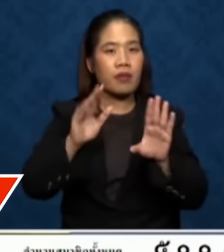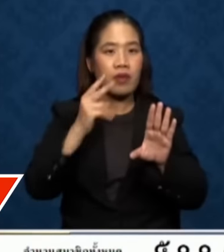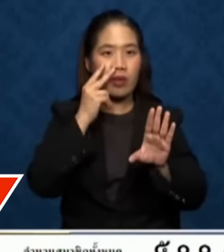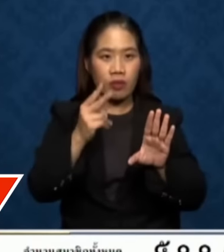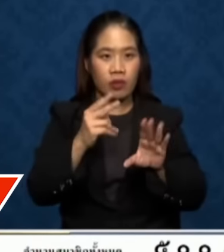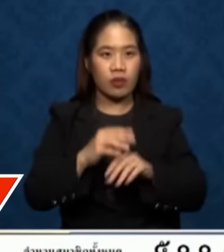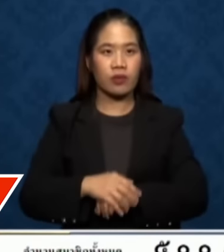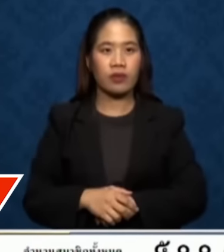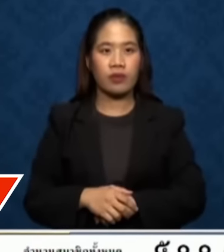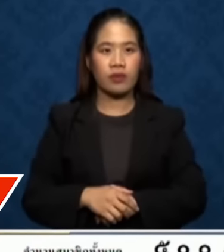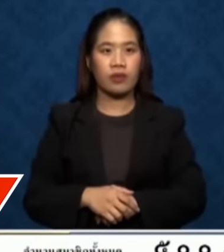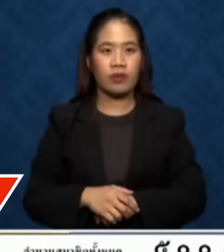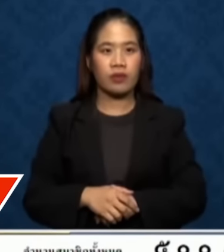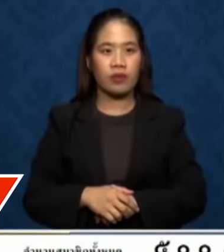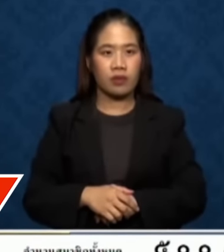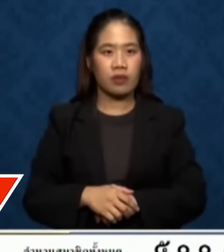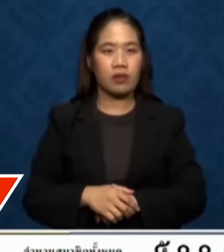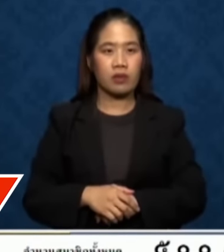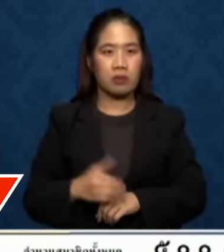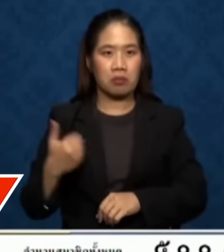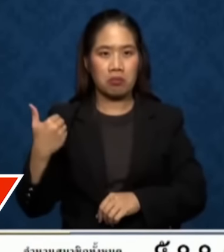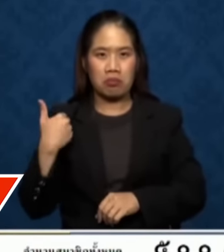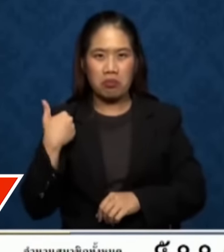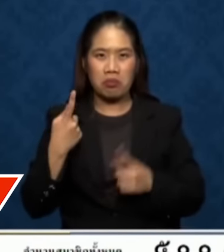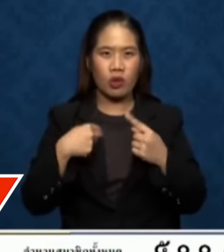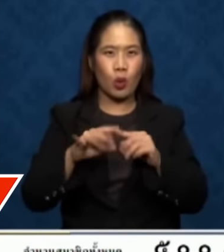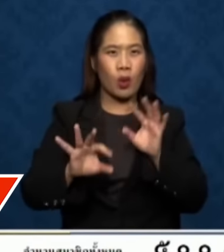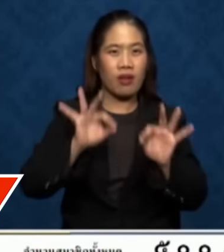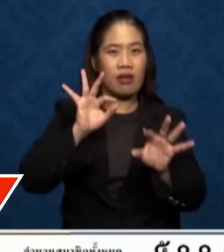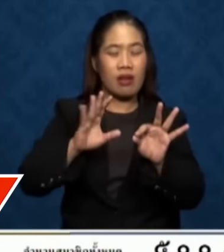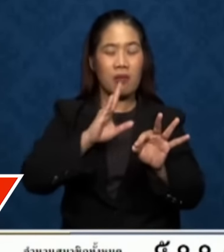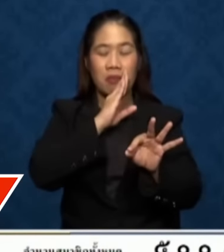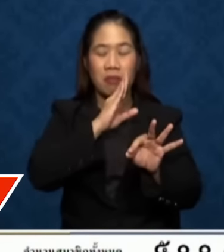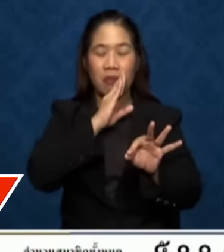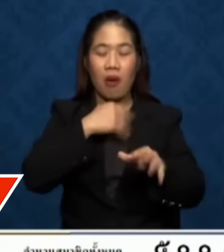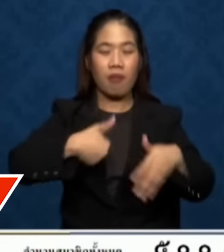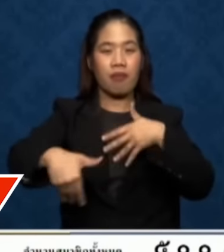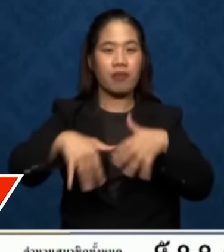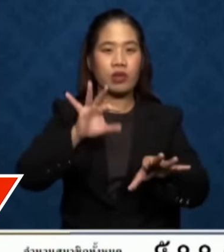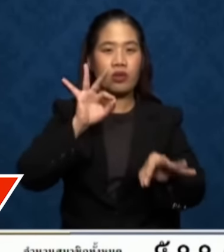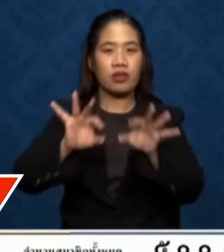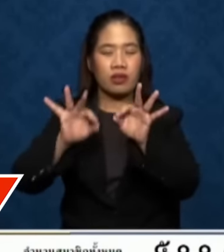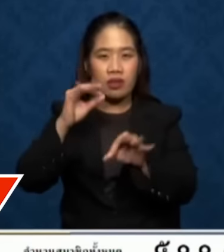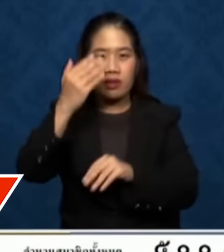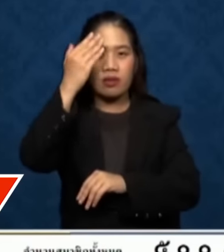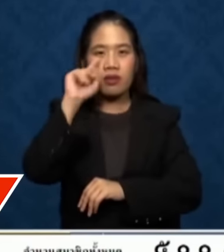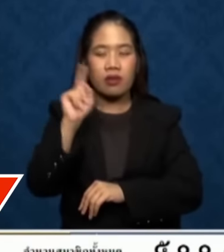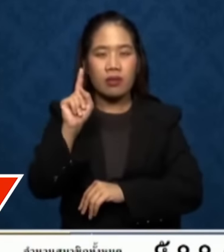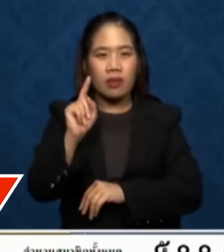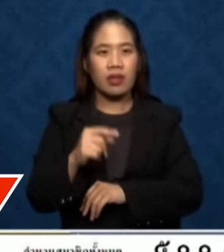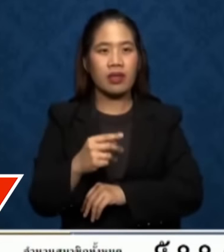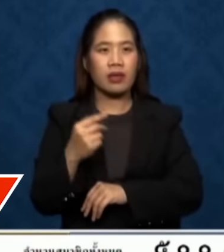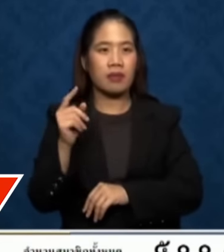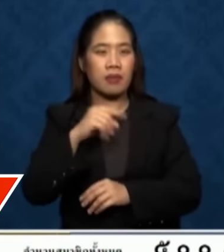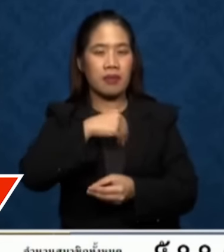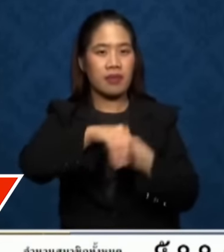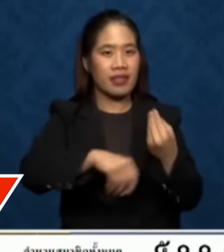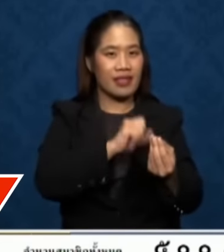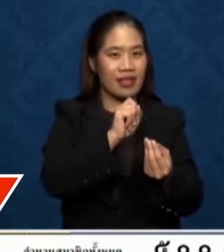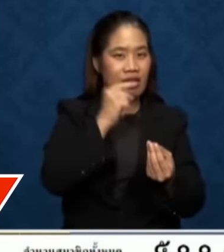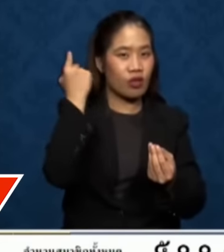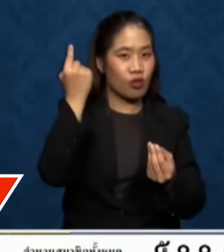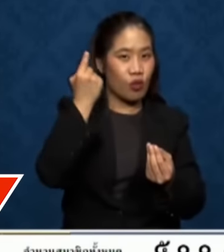ที่สุดค่ะสร้างตัวเลือกปลอมๆขึ้นมาให้ประชาชนเลือก ให้ประชาชนเลือกระหว่างเศรษฐกิจท่องเที่